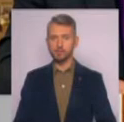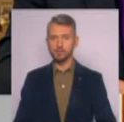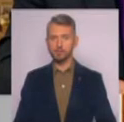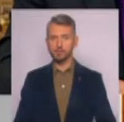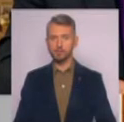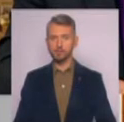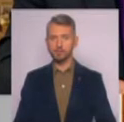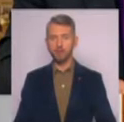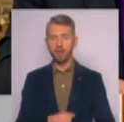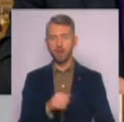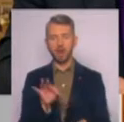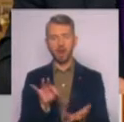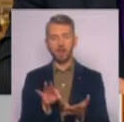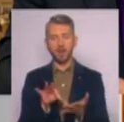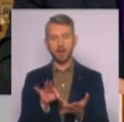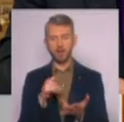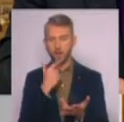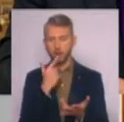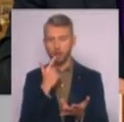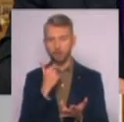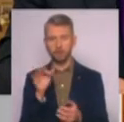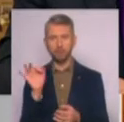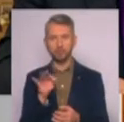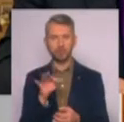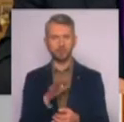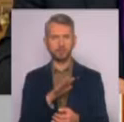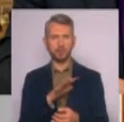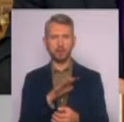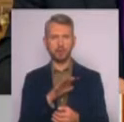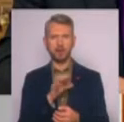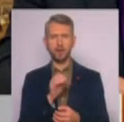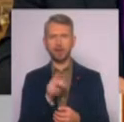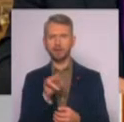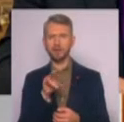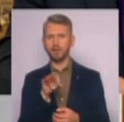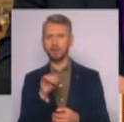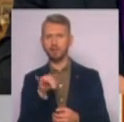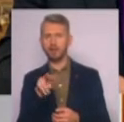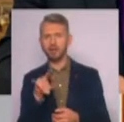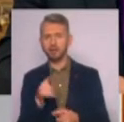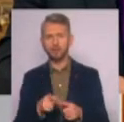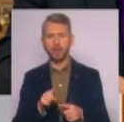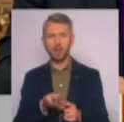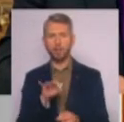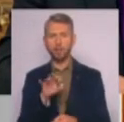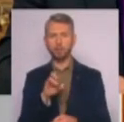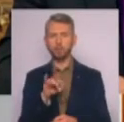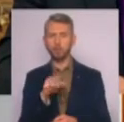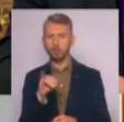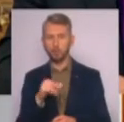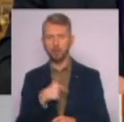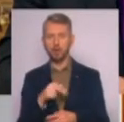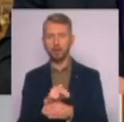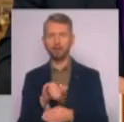В анализе крови часто бывают эозинофилы. Поэтому эту обструкцию мы лечим у